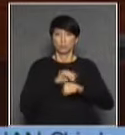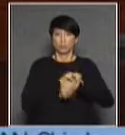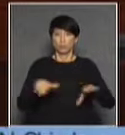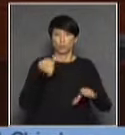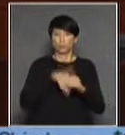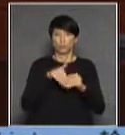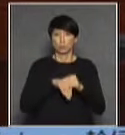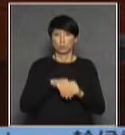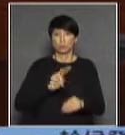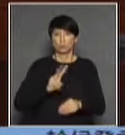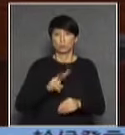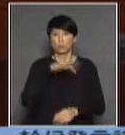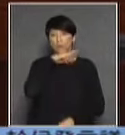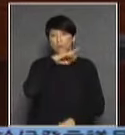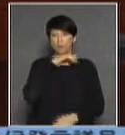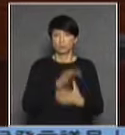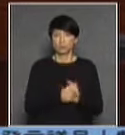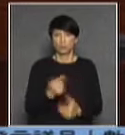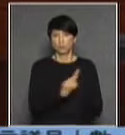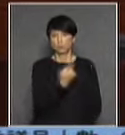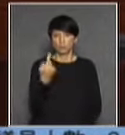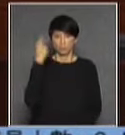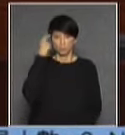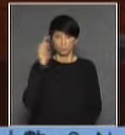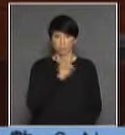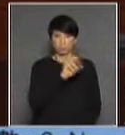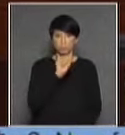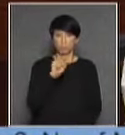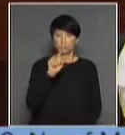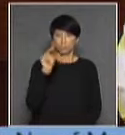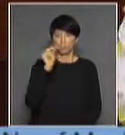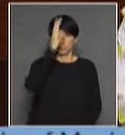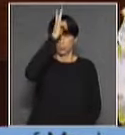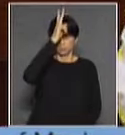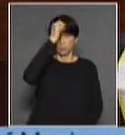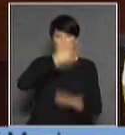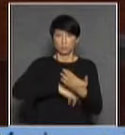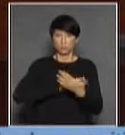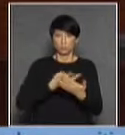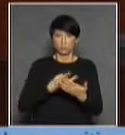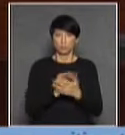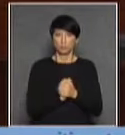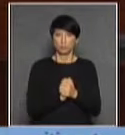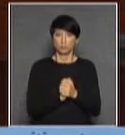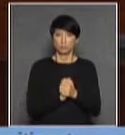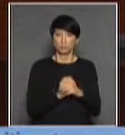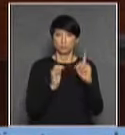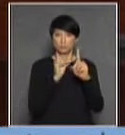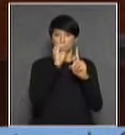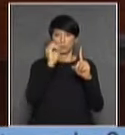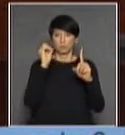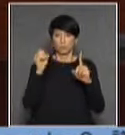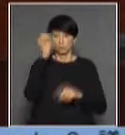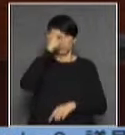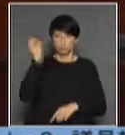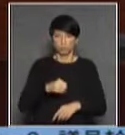选来的嘛。是吗？是人都知道加2017提这个所谓政改方案是100%假普选。